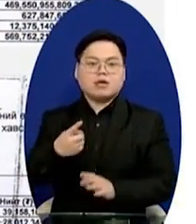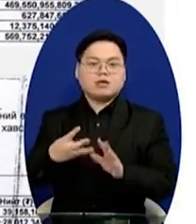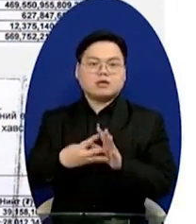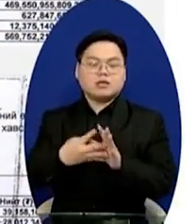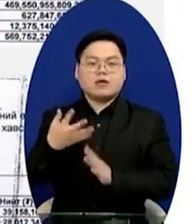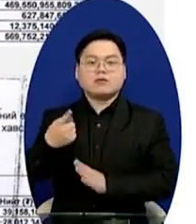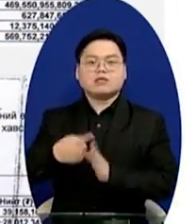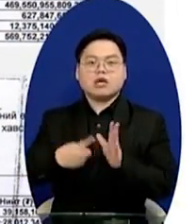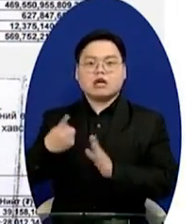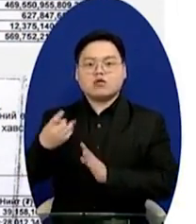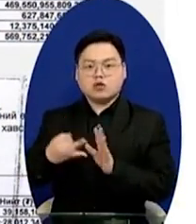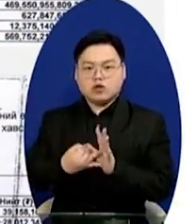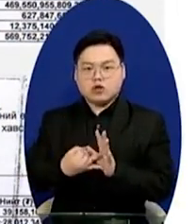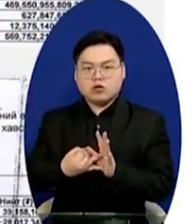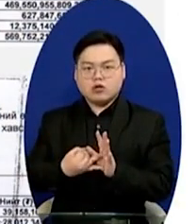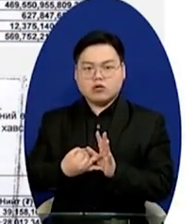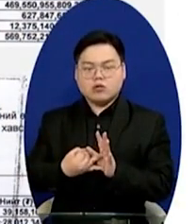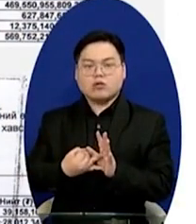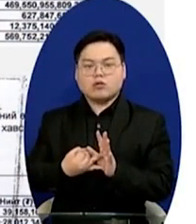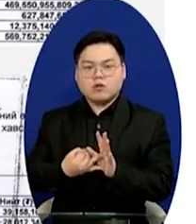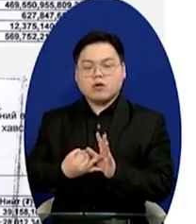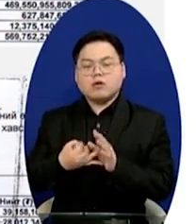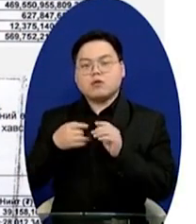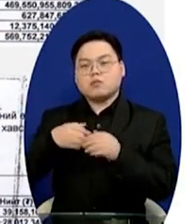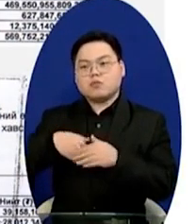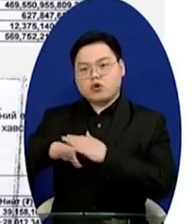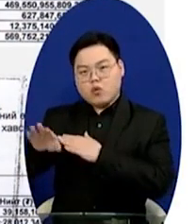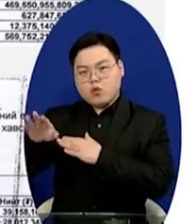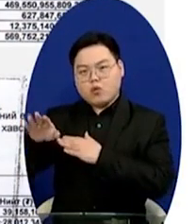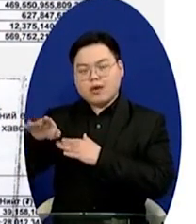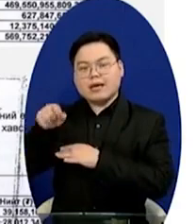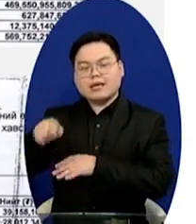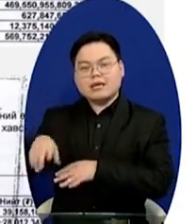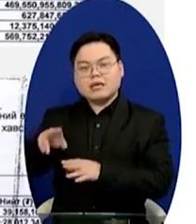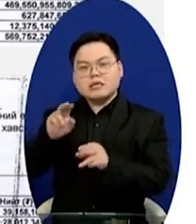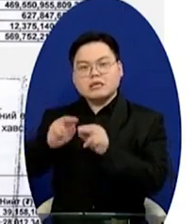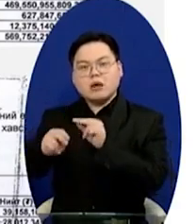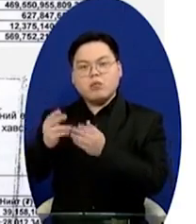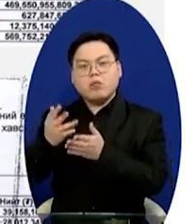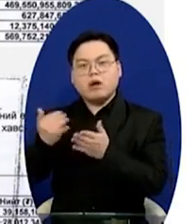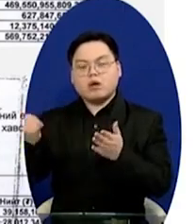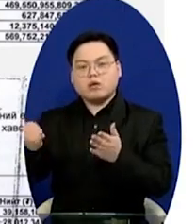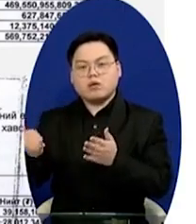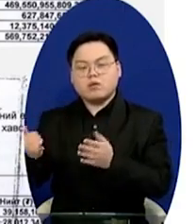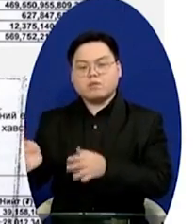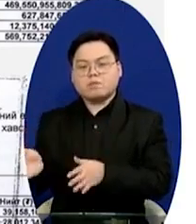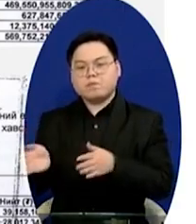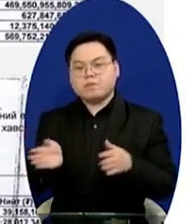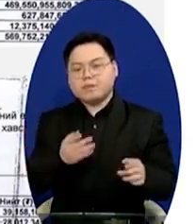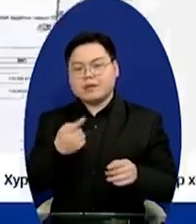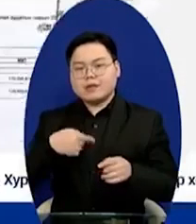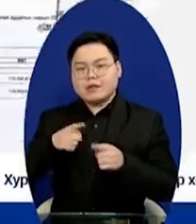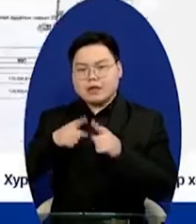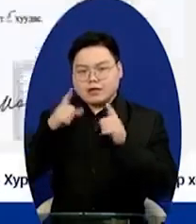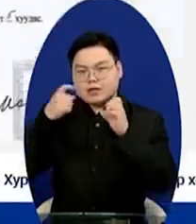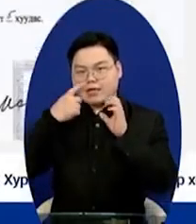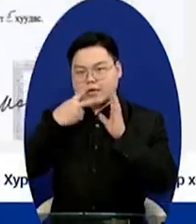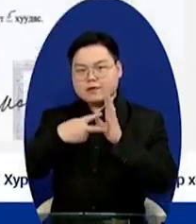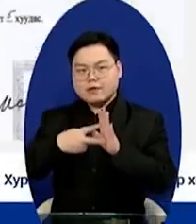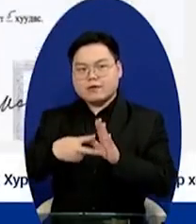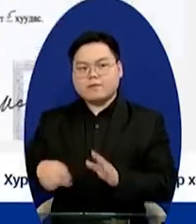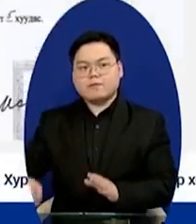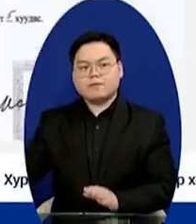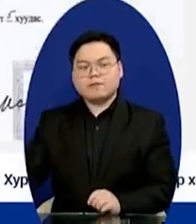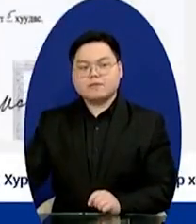17-нд. За энэ шалгалтын мөрөөр юу болов гэдгийг дараагийн хуудсаар гаргаад байна.